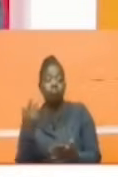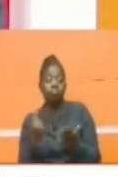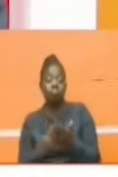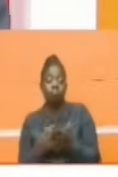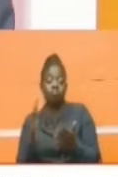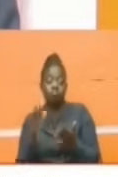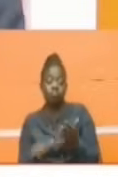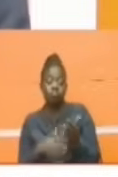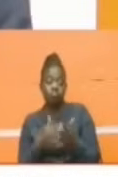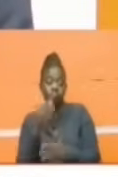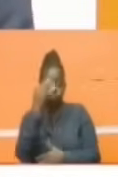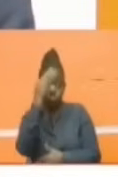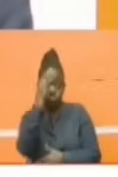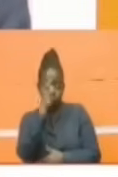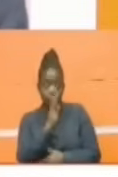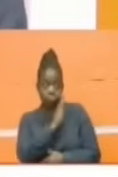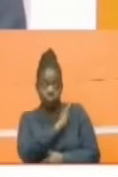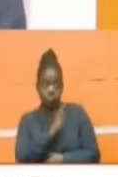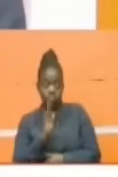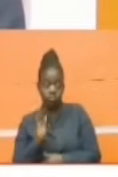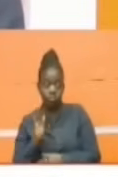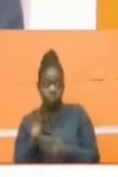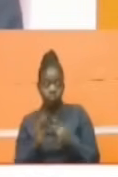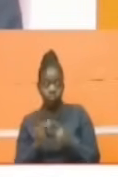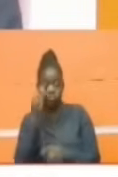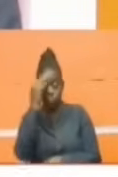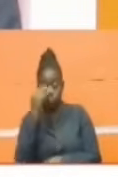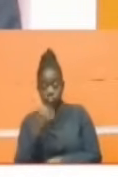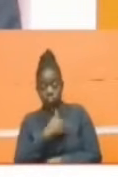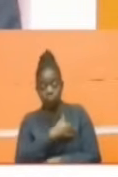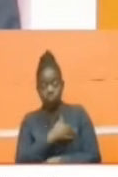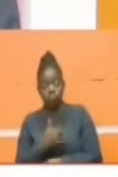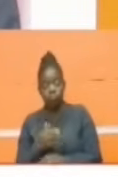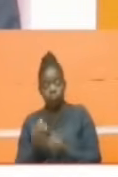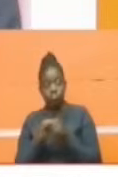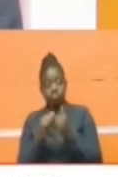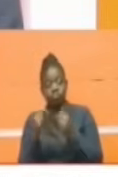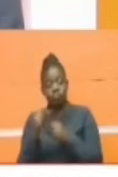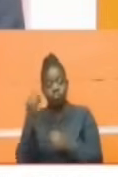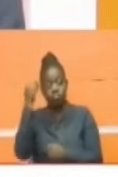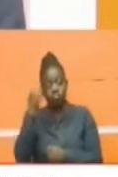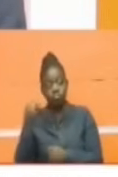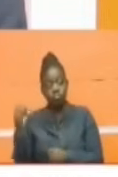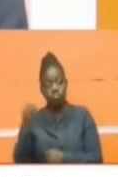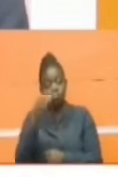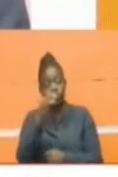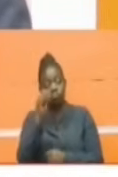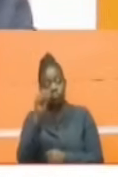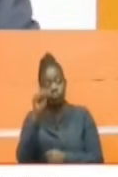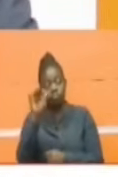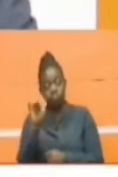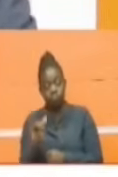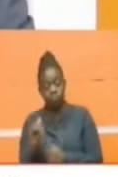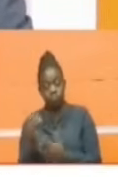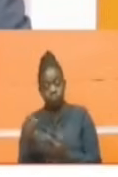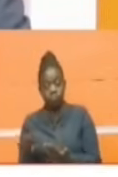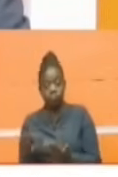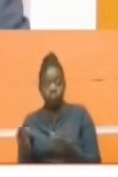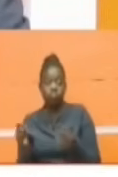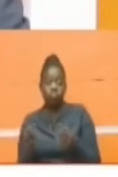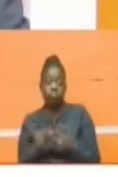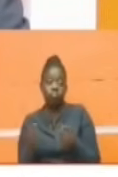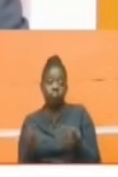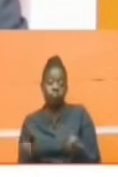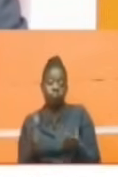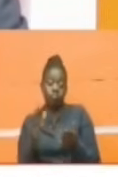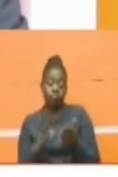kwaya z'abakatuliki n'abakristaayo. Empaka zitongozeddwa omulamuzi wa kkooti ensukkulumu Catherine Bamugemereirwe nga kwaya